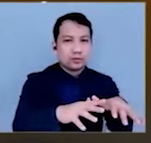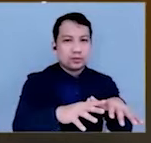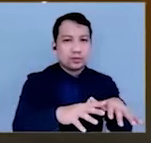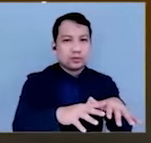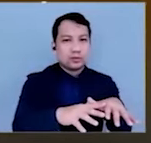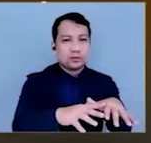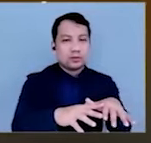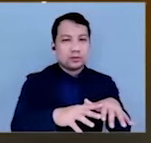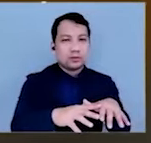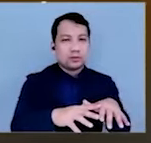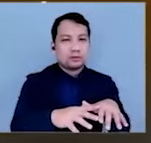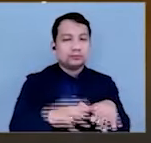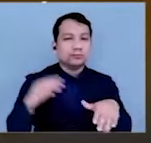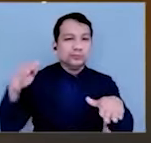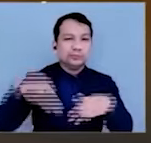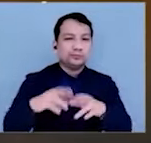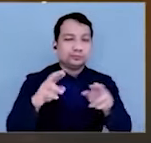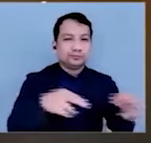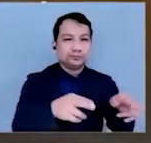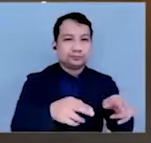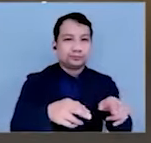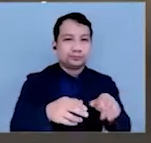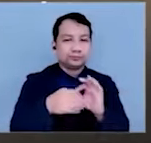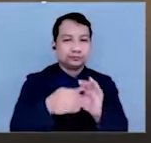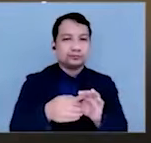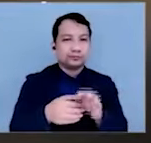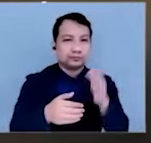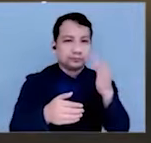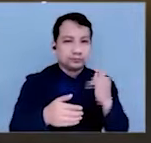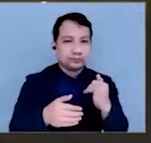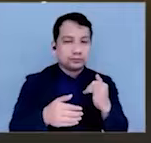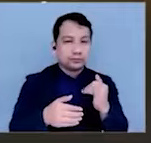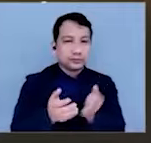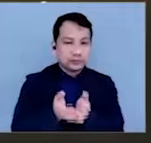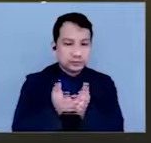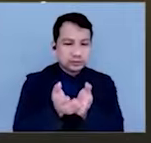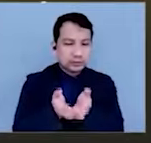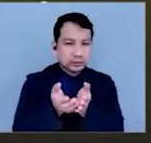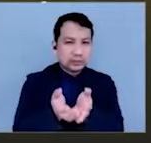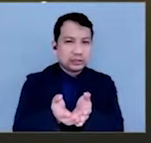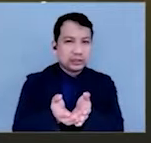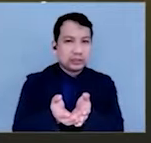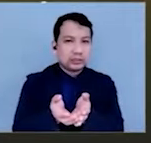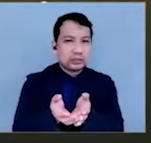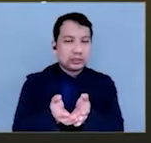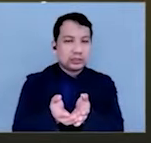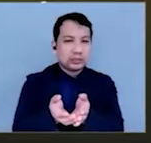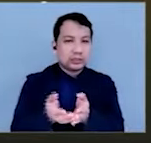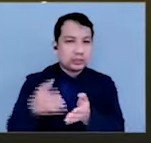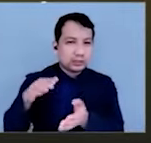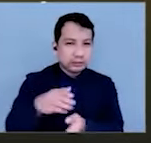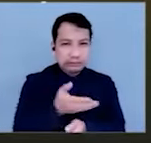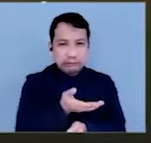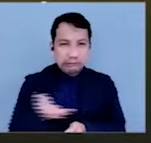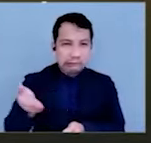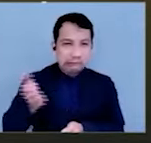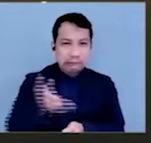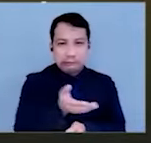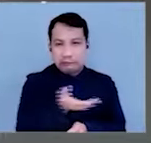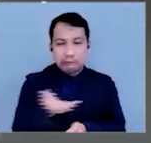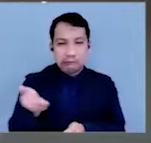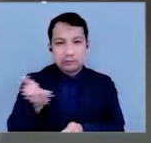ang tubig sa ilog. Kaya nagmistulang bangkang papel ang barge na nagpaggewang-gewang sa agos hanggang